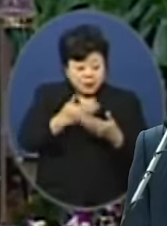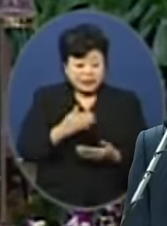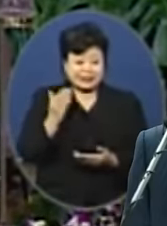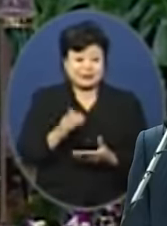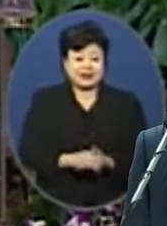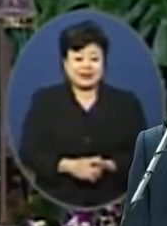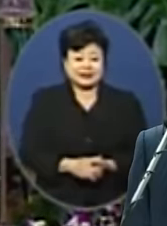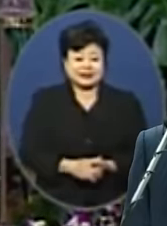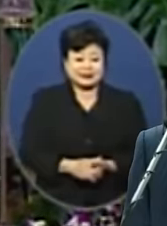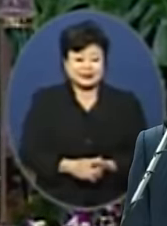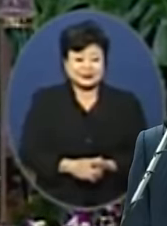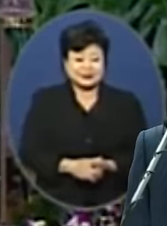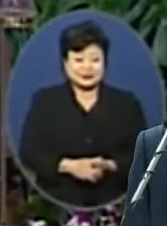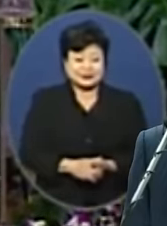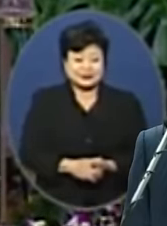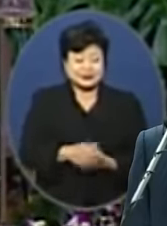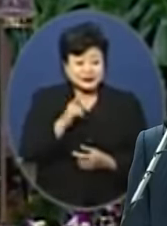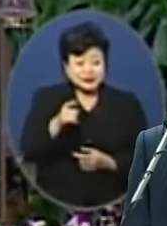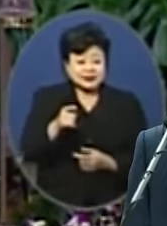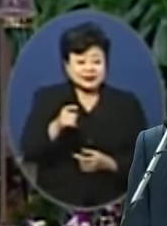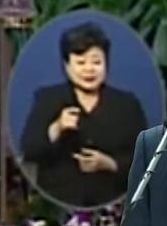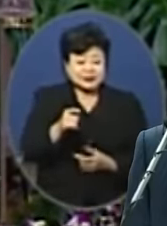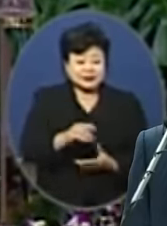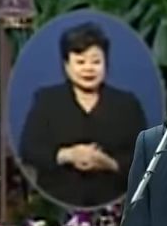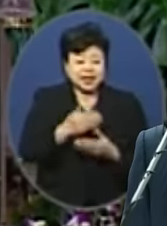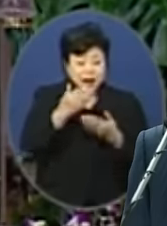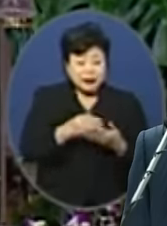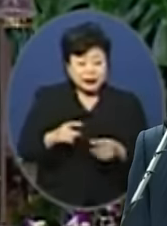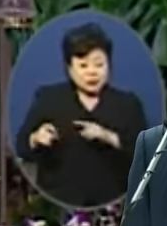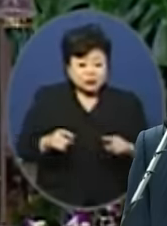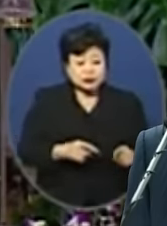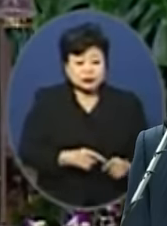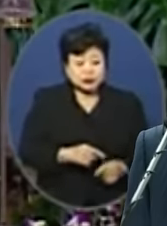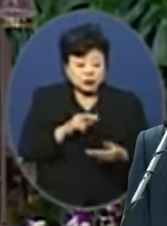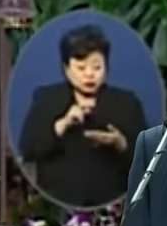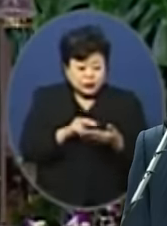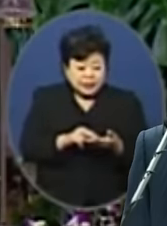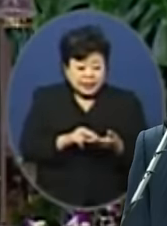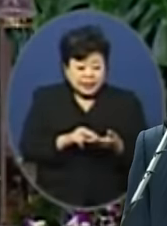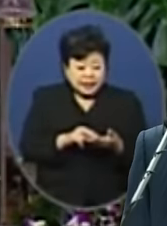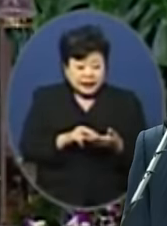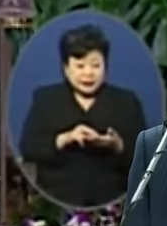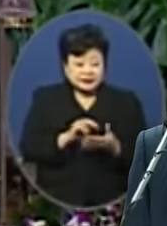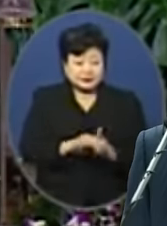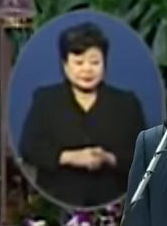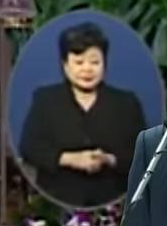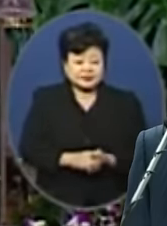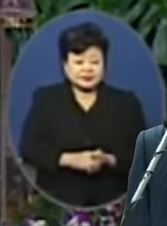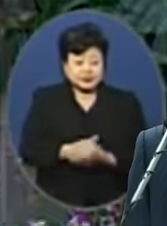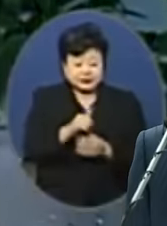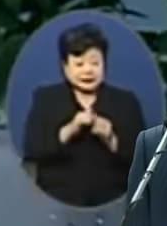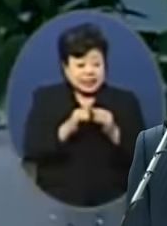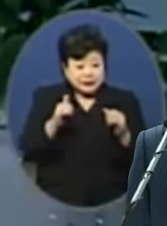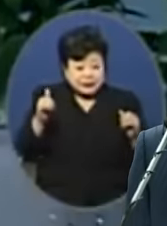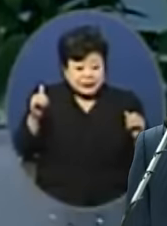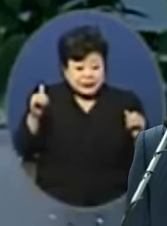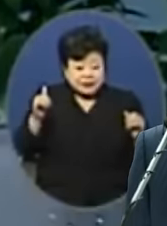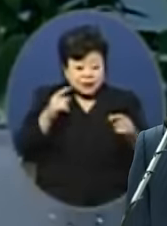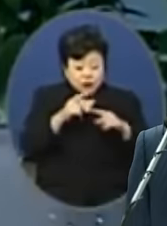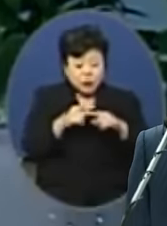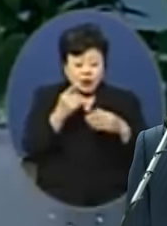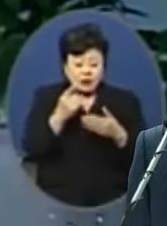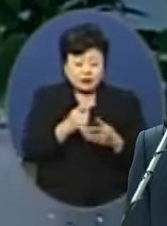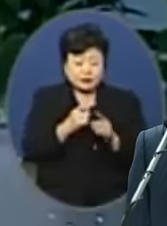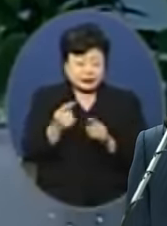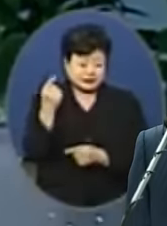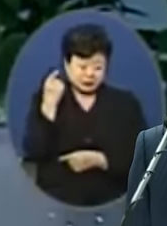되는 것입니다. 그것을 어떻게 받아 누리느냐, 그것이 문제인 것입니다. 사람들은 교회 와서